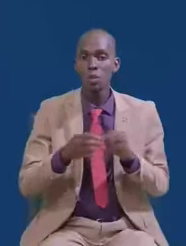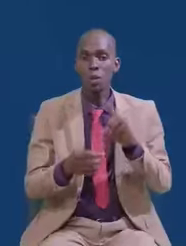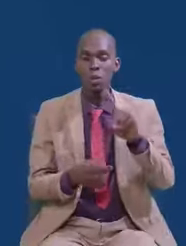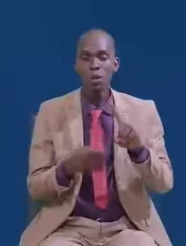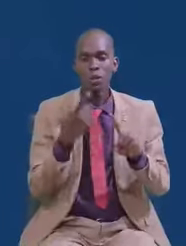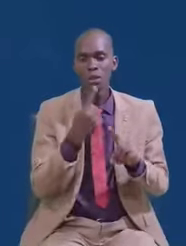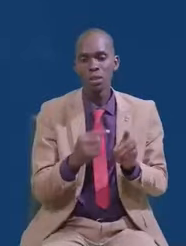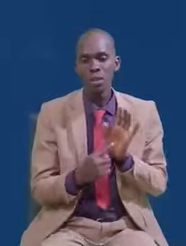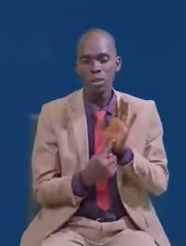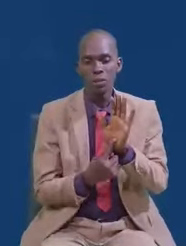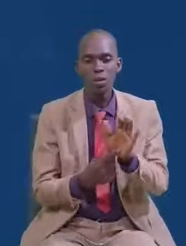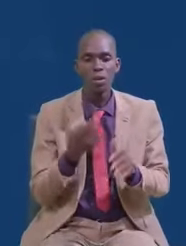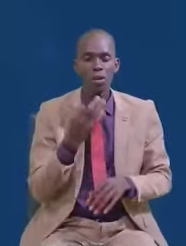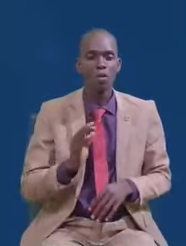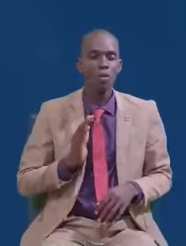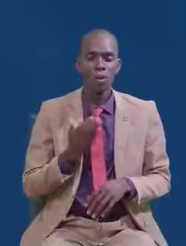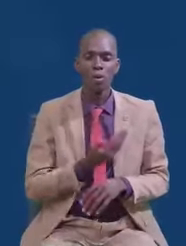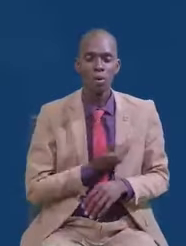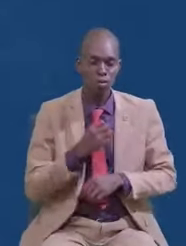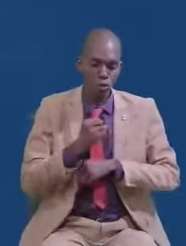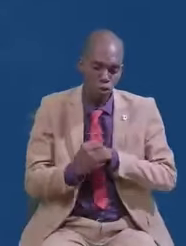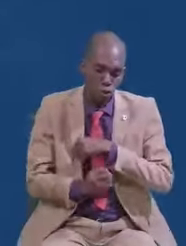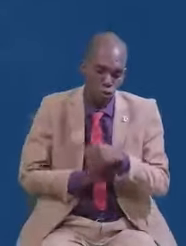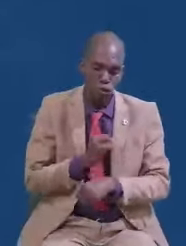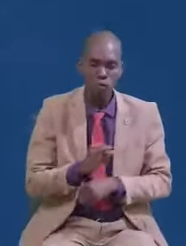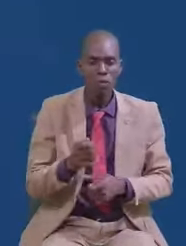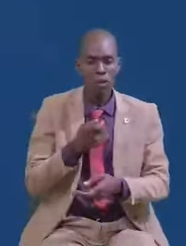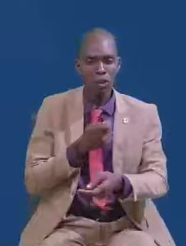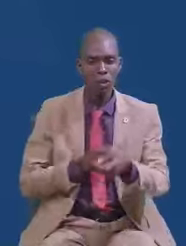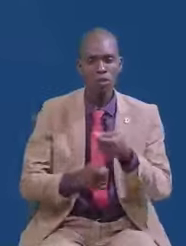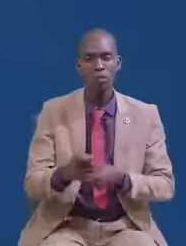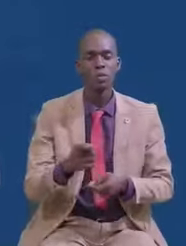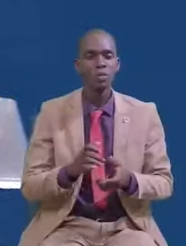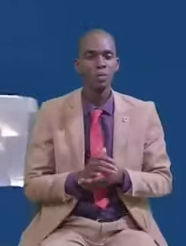La révélation de notre substitut souffrant.